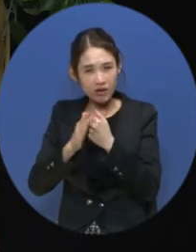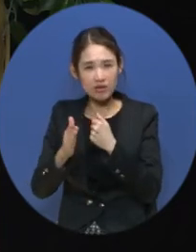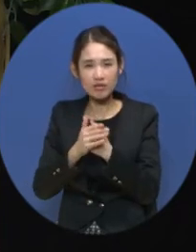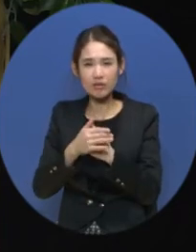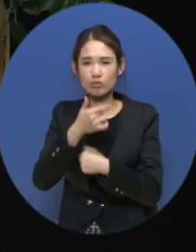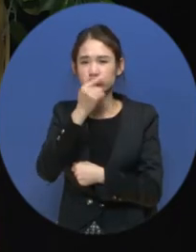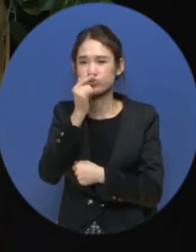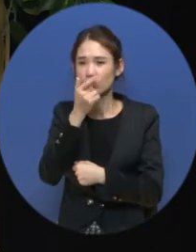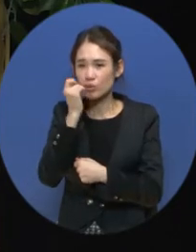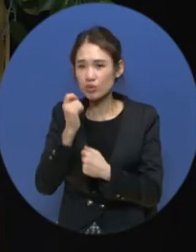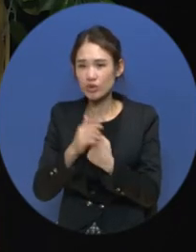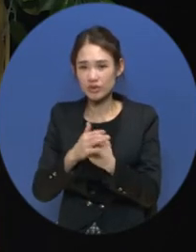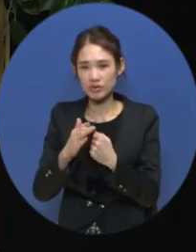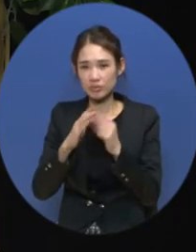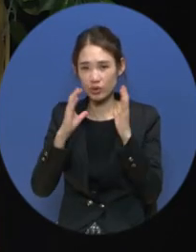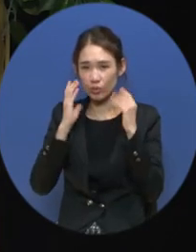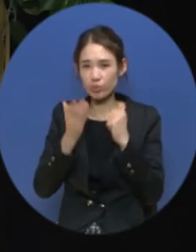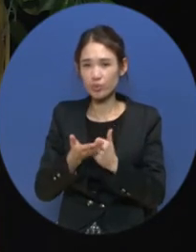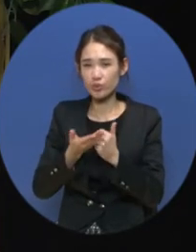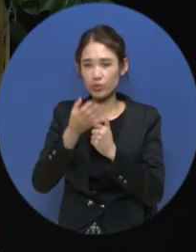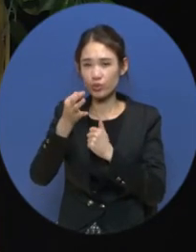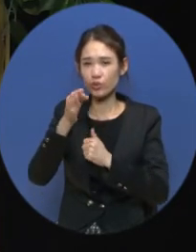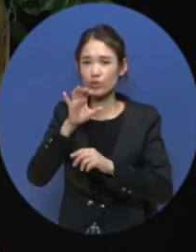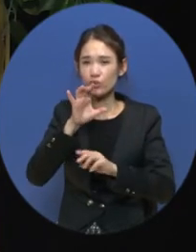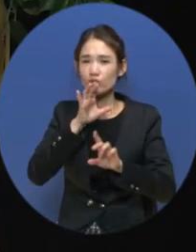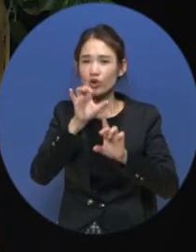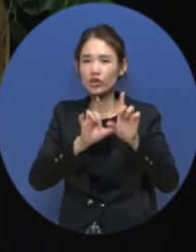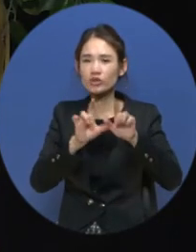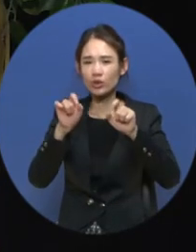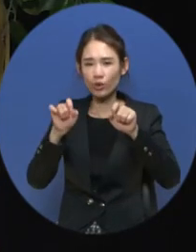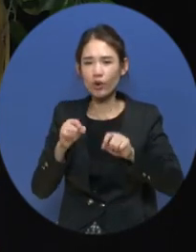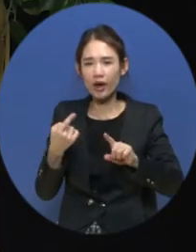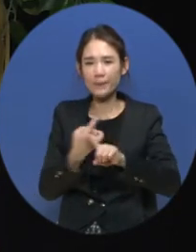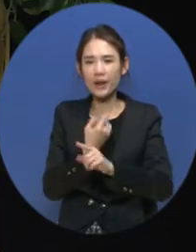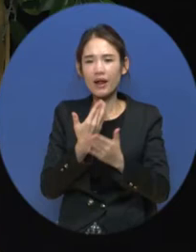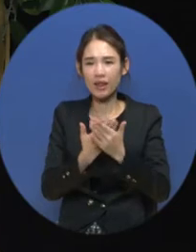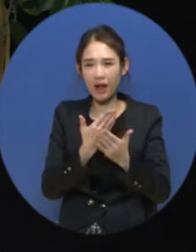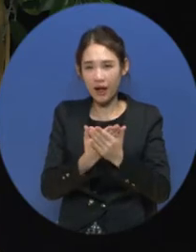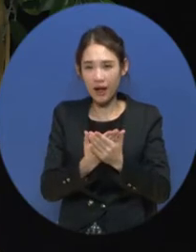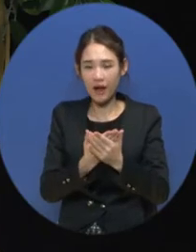많이 부족하다. 그러니 우리 보육료를 현실화해 달라.